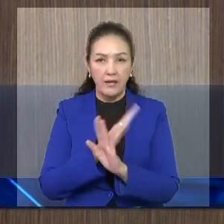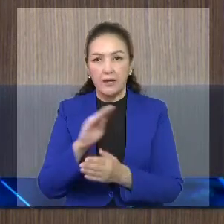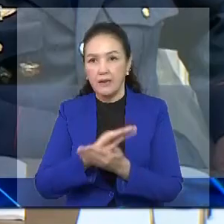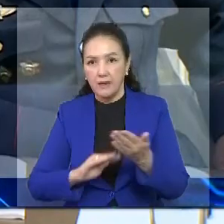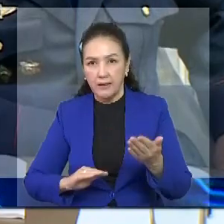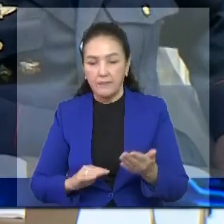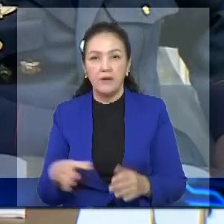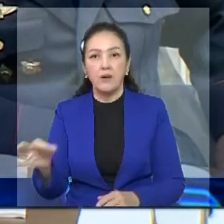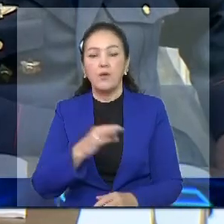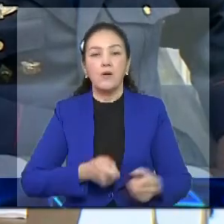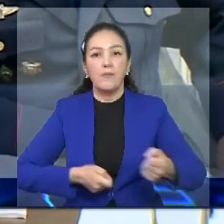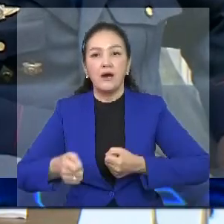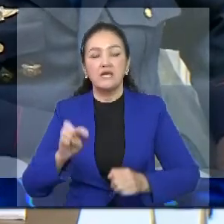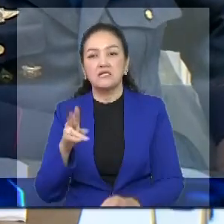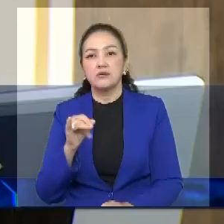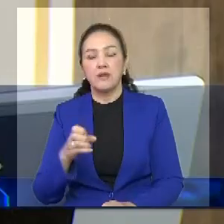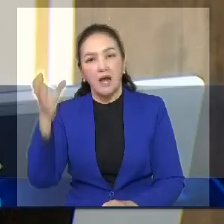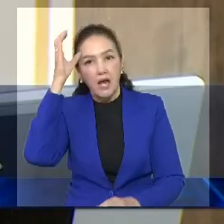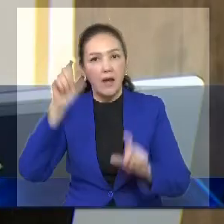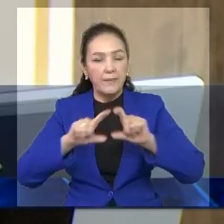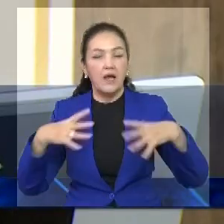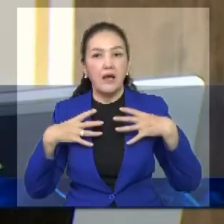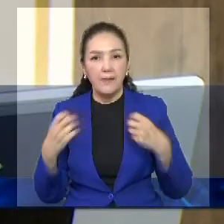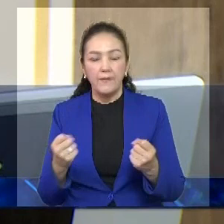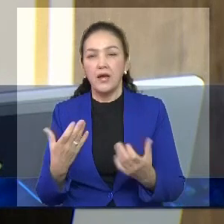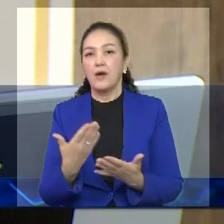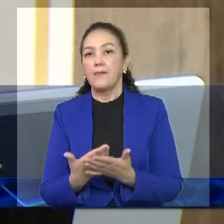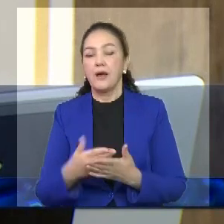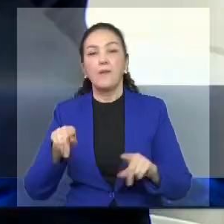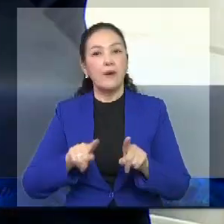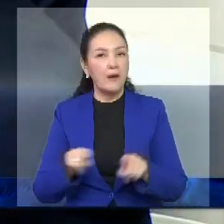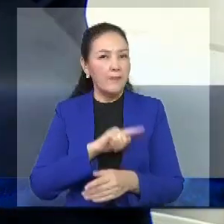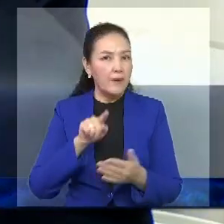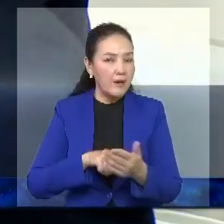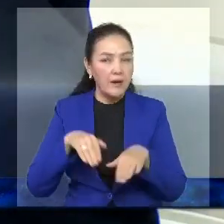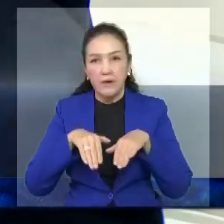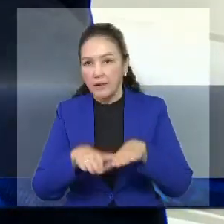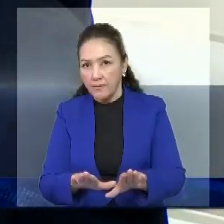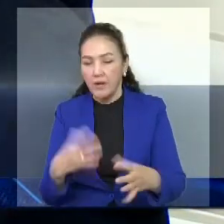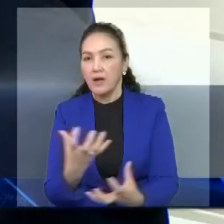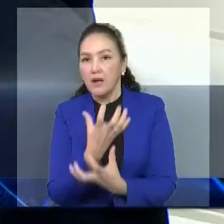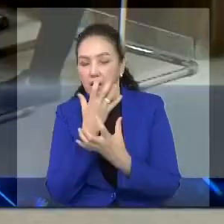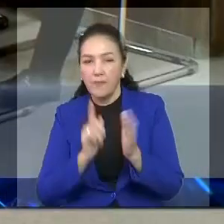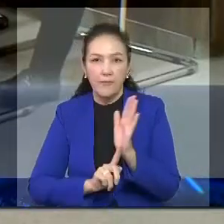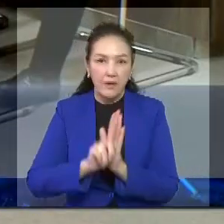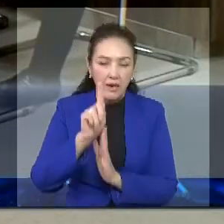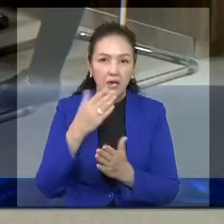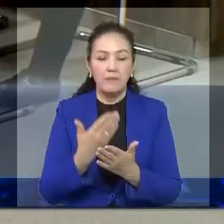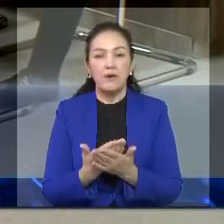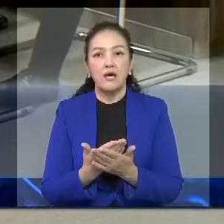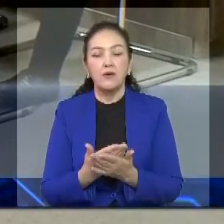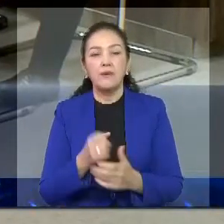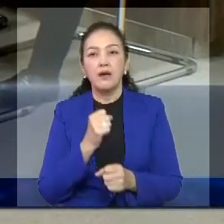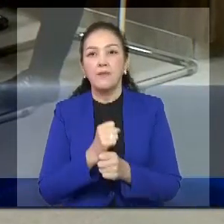жазылған. Облыс әкімі Асхат Шахаров білім беру және денсаулық сақтау салаларындағы өзекті мәселелерді шешу, жылыту маусымы басталғанға дейін